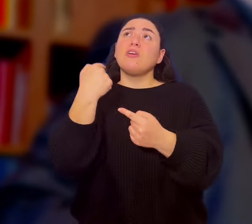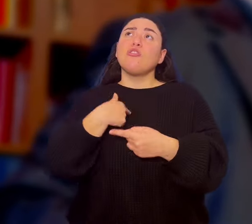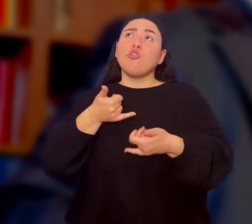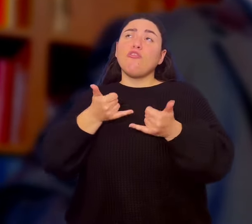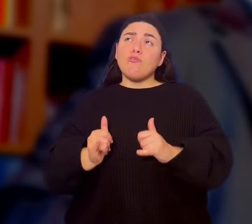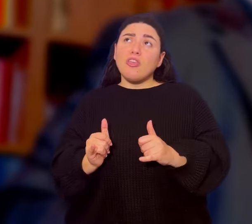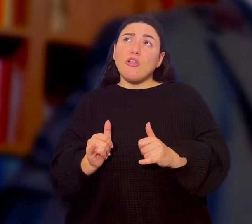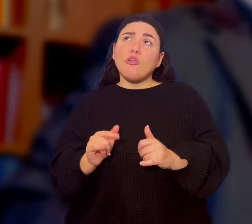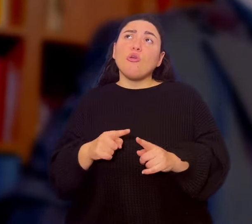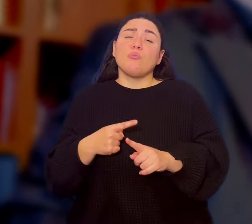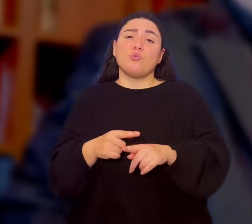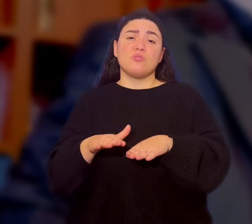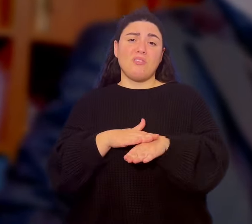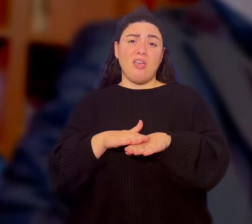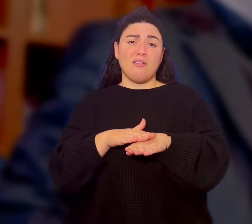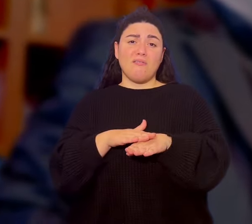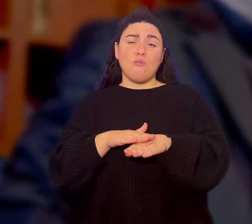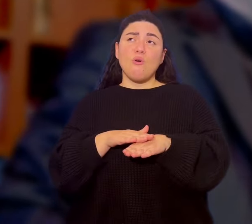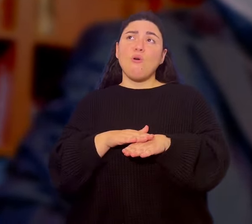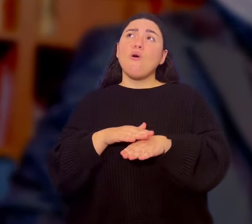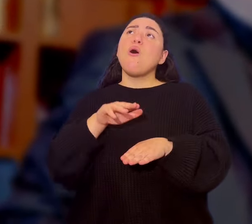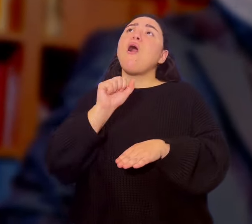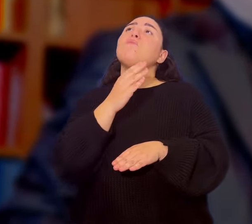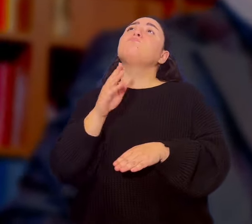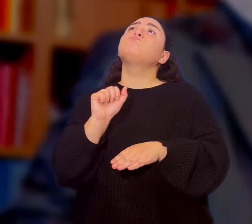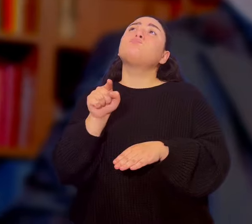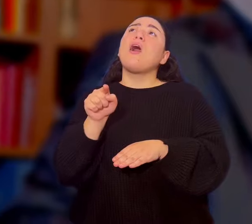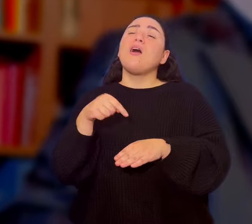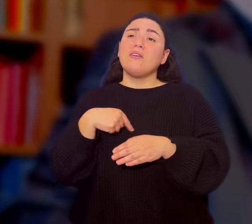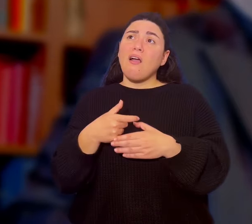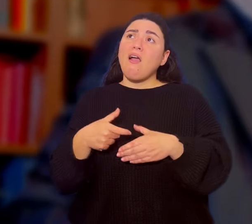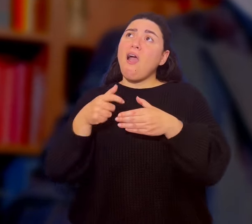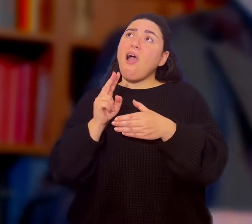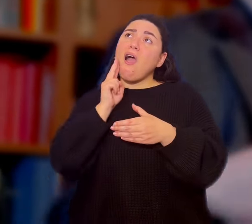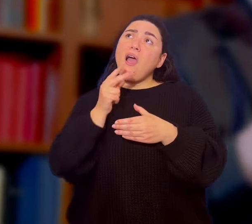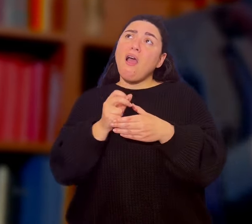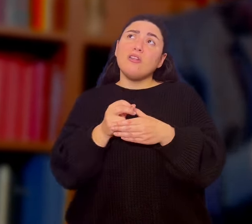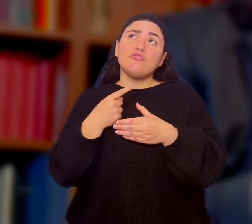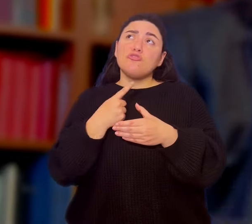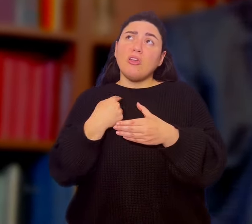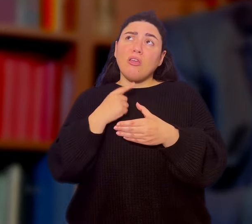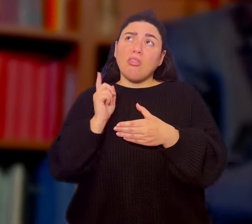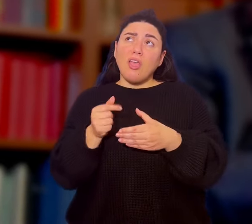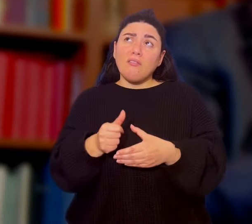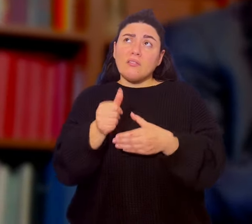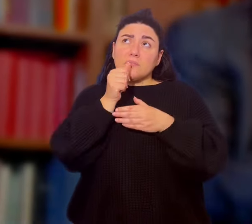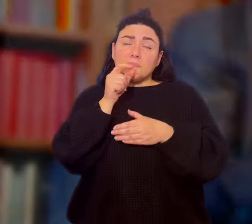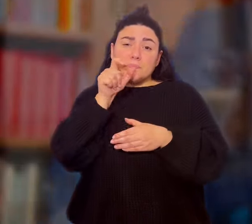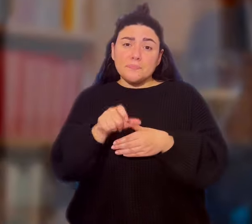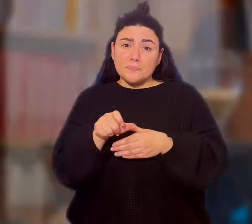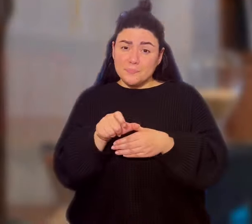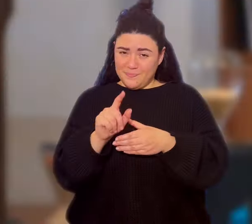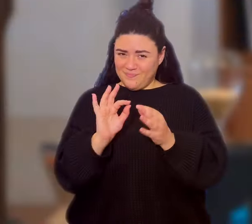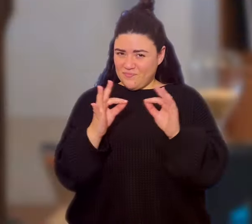come un figlio Abba se questo Calice non può passare senza che io lo beva questa